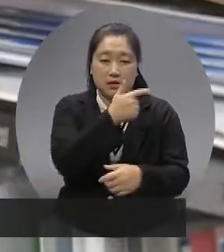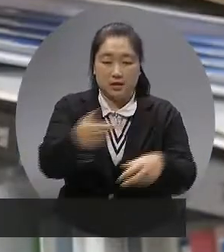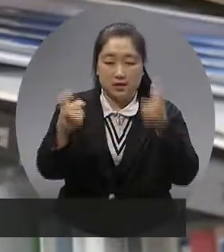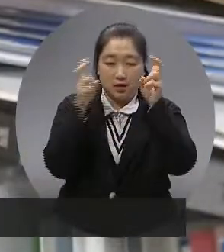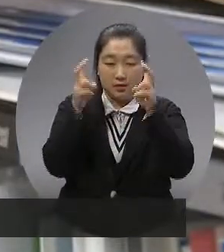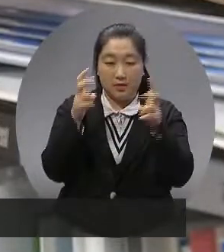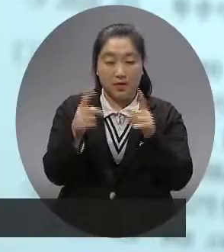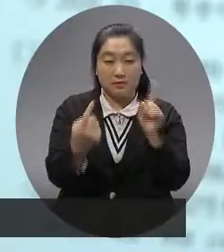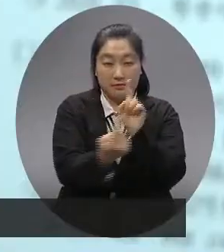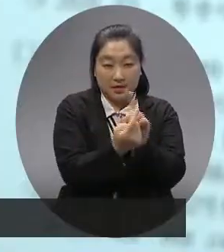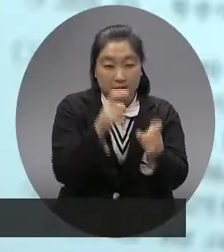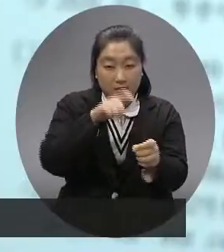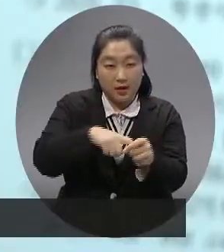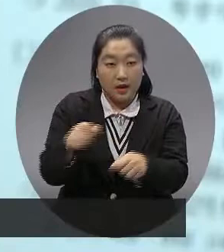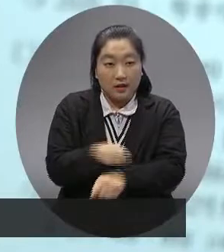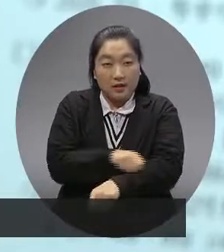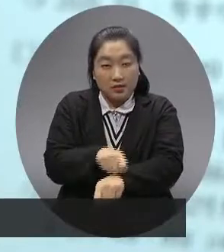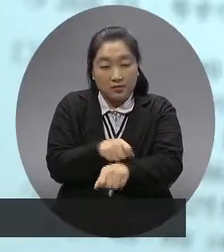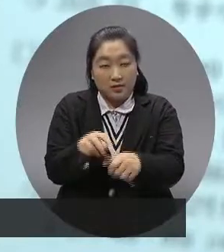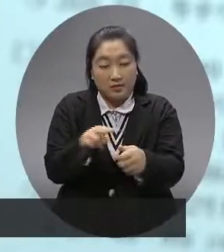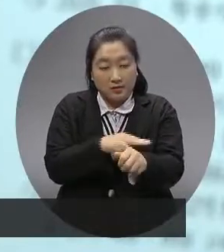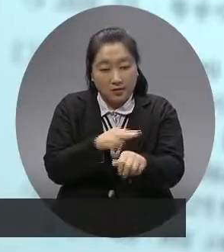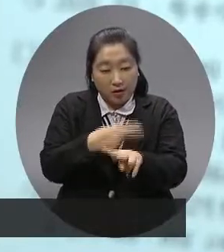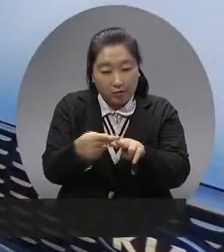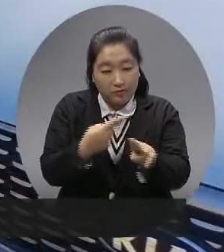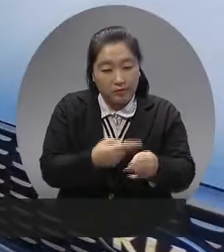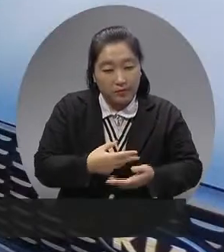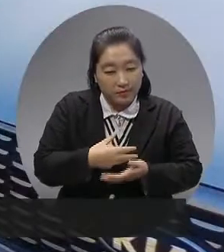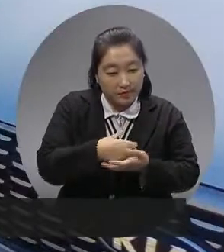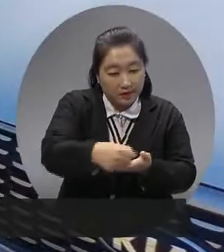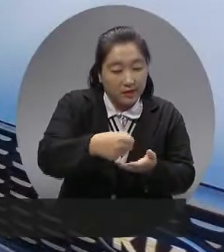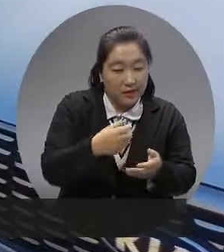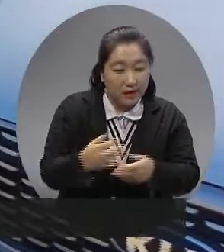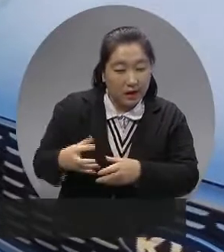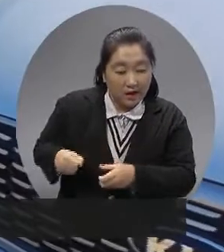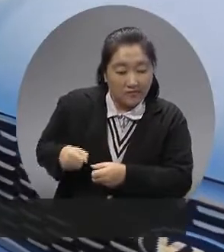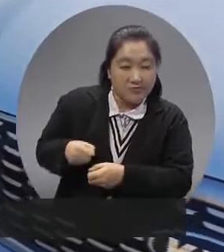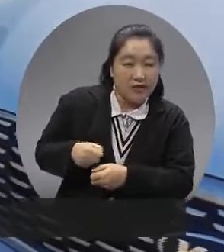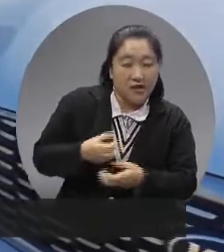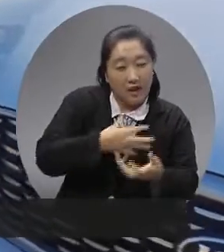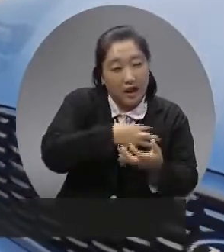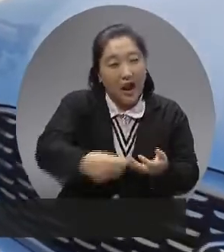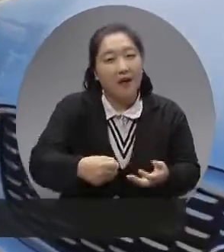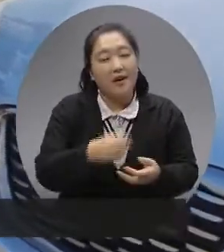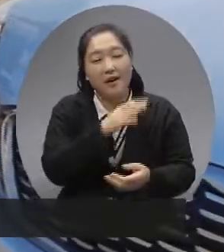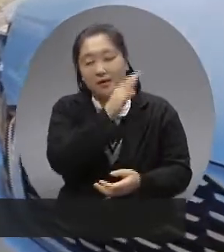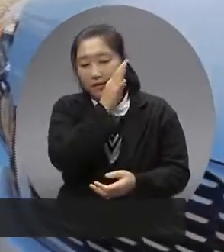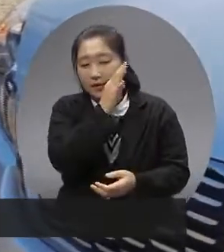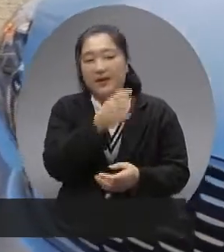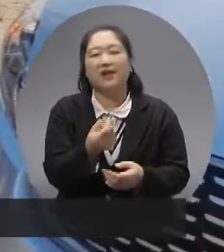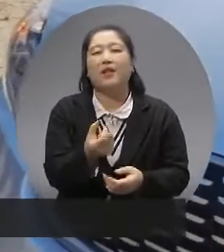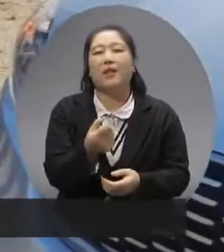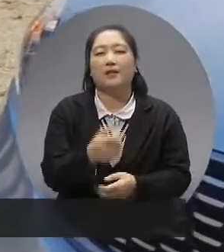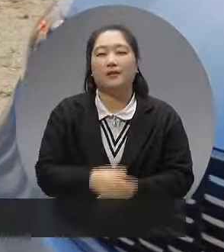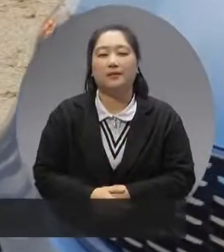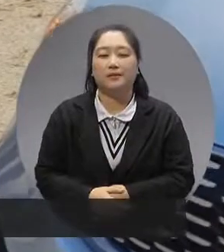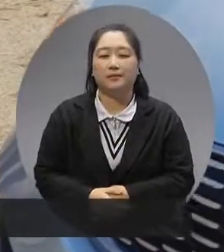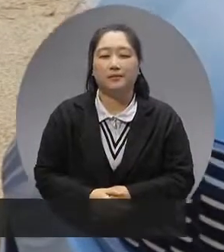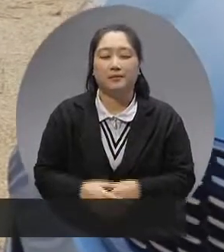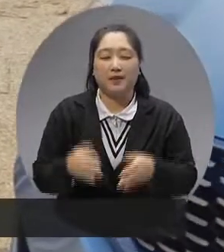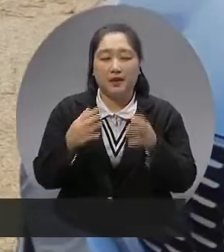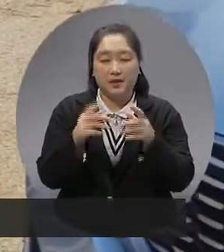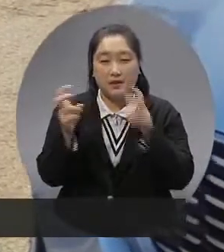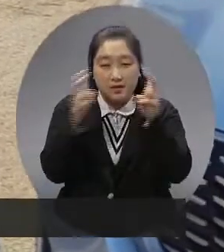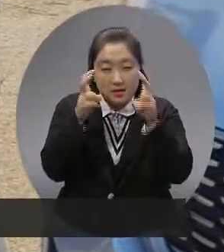위해 특산품을 들고 갔다 빼앗기는 민망함은 애교 수준. 기업 입장에서 생각하고 공부한 덕에